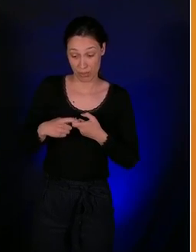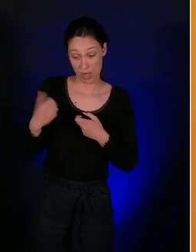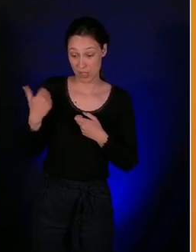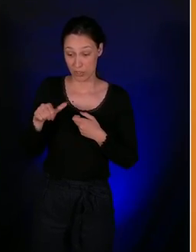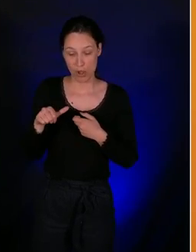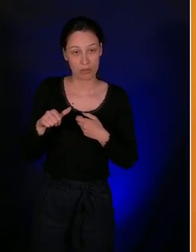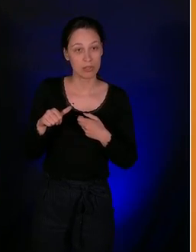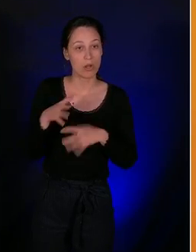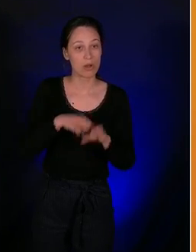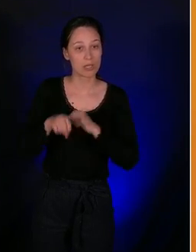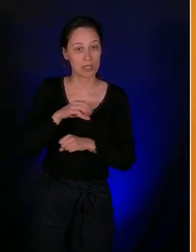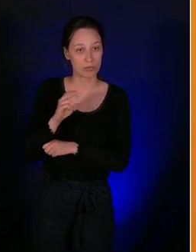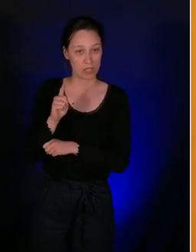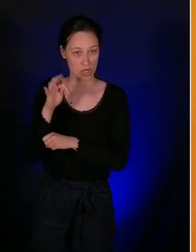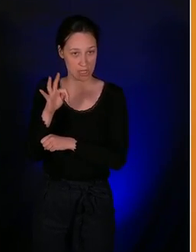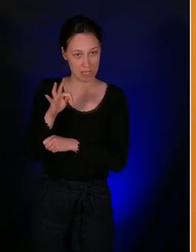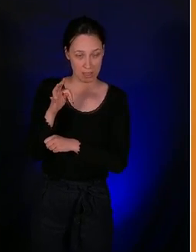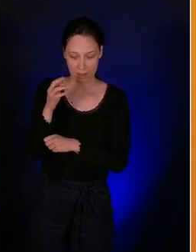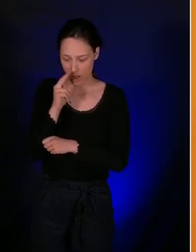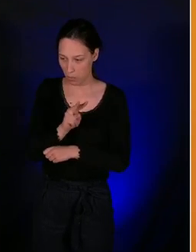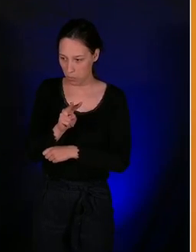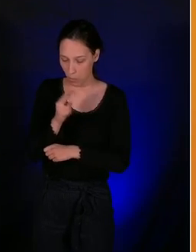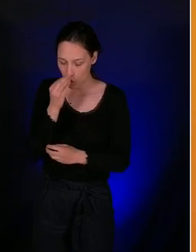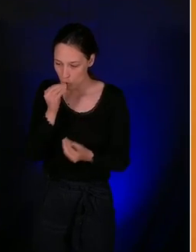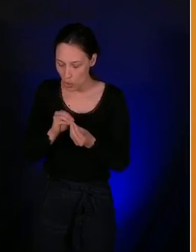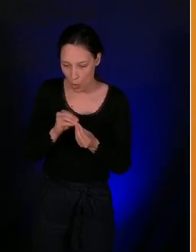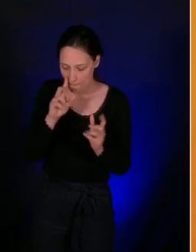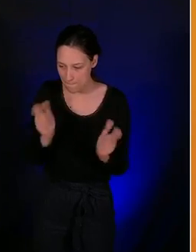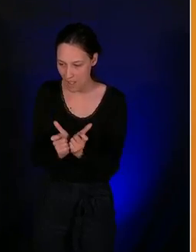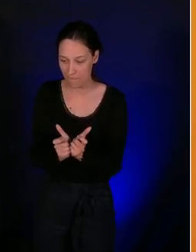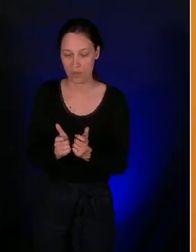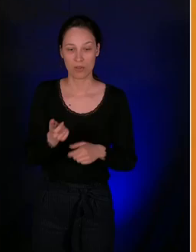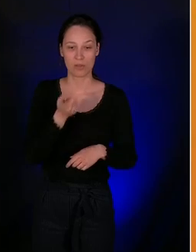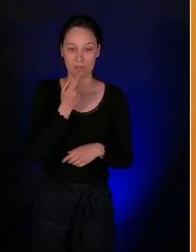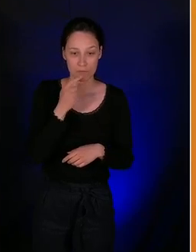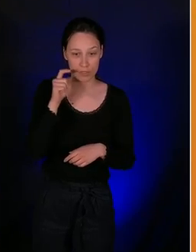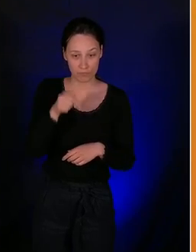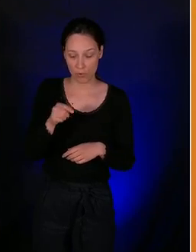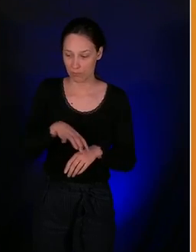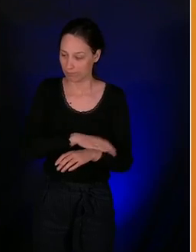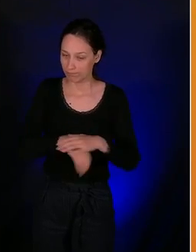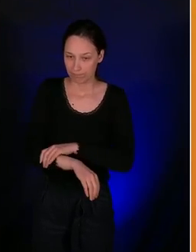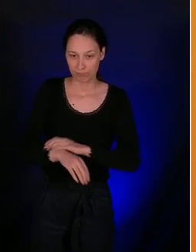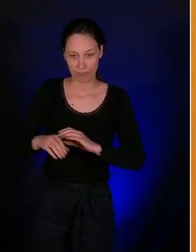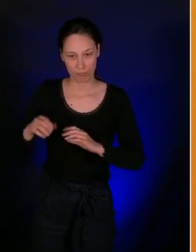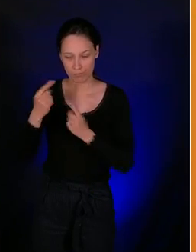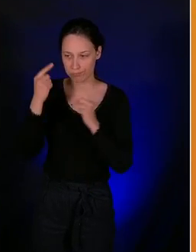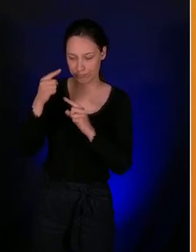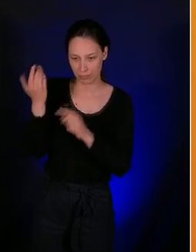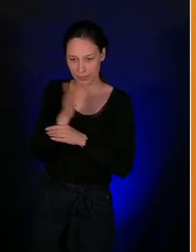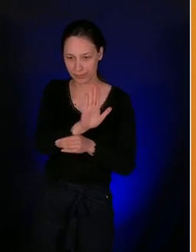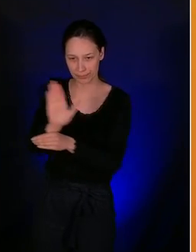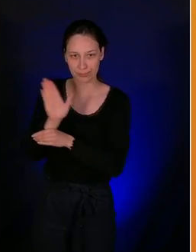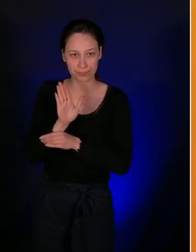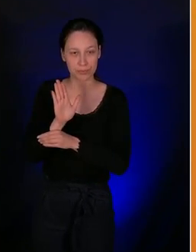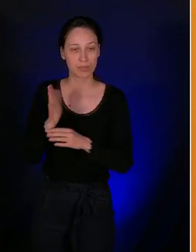très tôt, les seuls à diffuser des tracts auprès des agents pour mettre en débat nos revendications. Même un cahier d'acteurs à destination de ceux